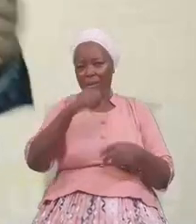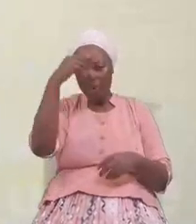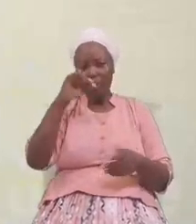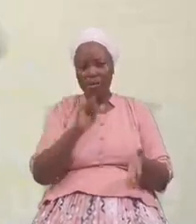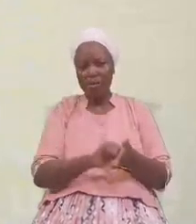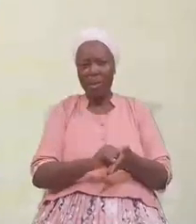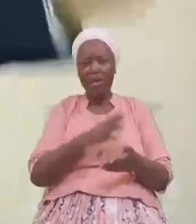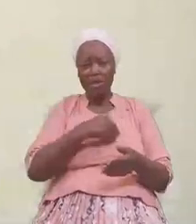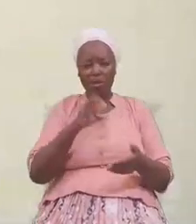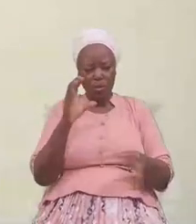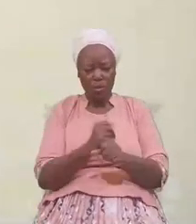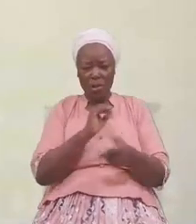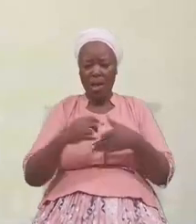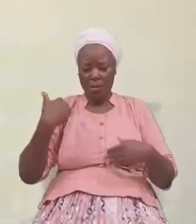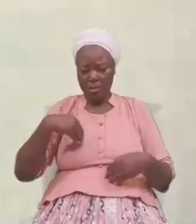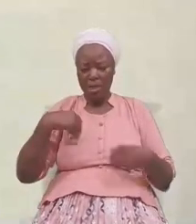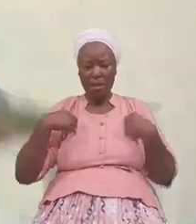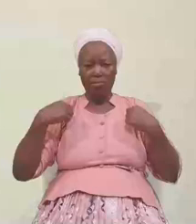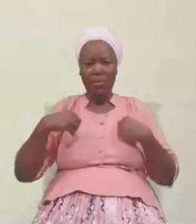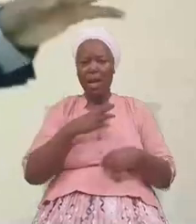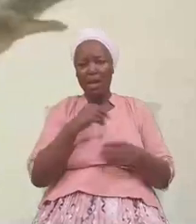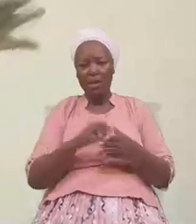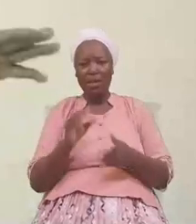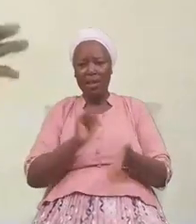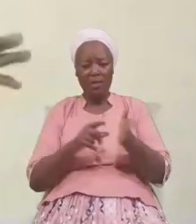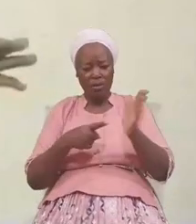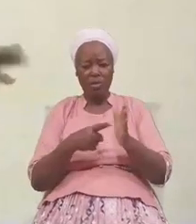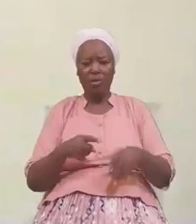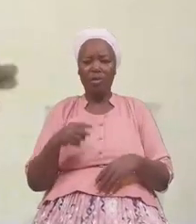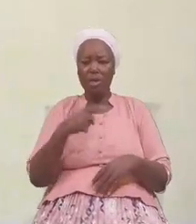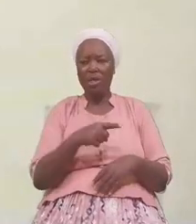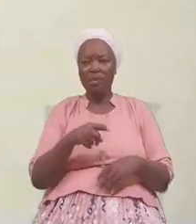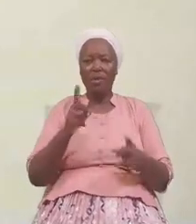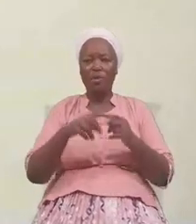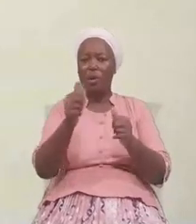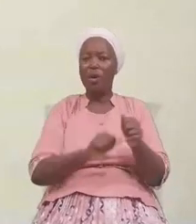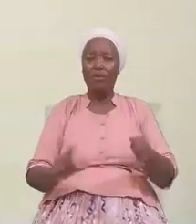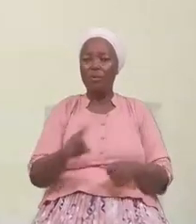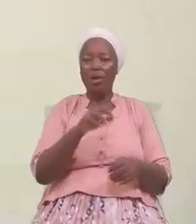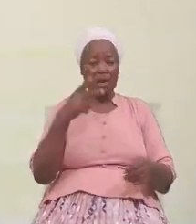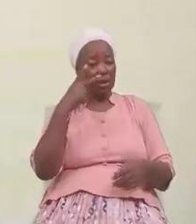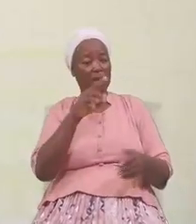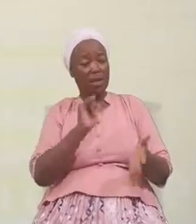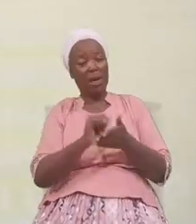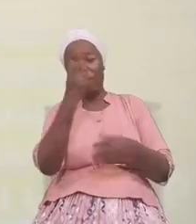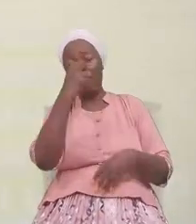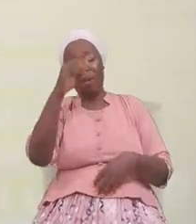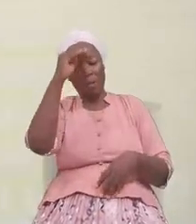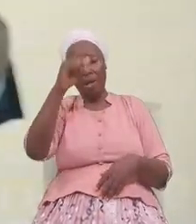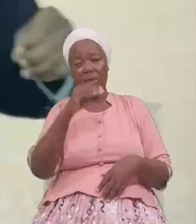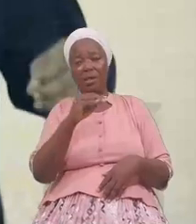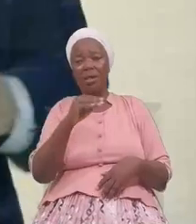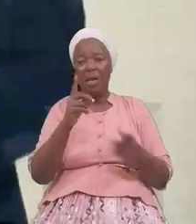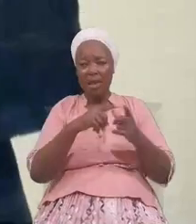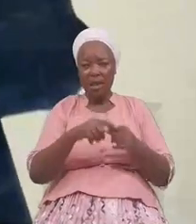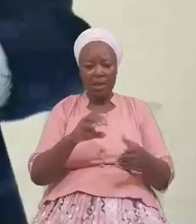ôta le manteau qui montrait à tout le monde, regardez l'aveugle. Il